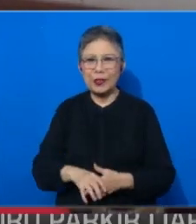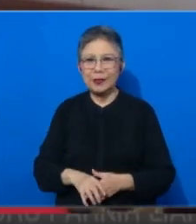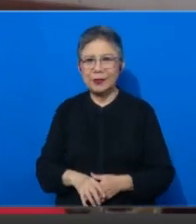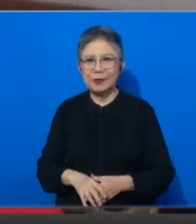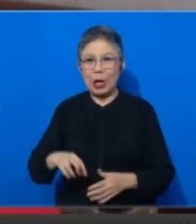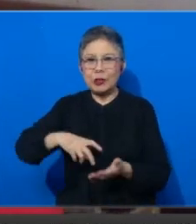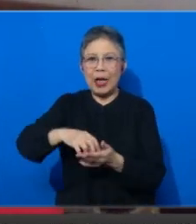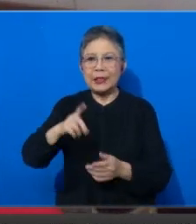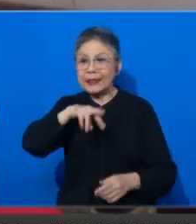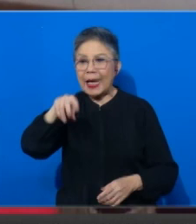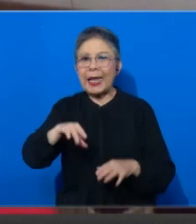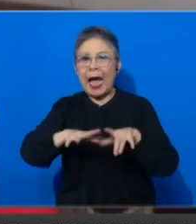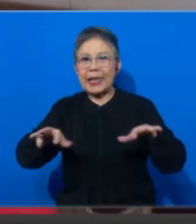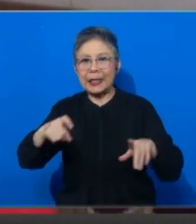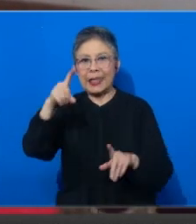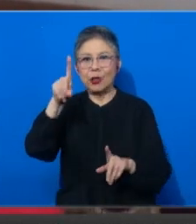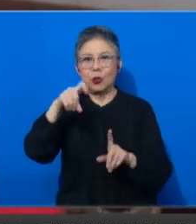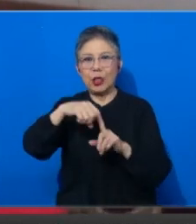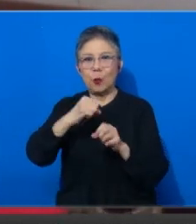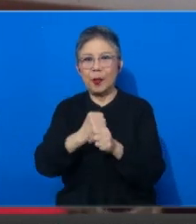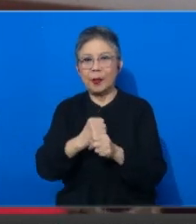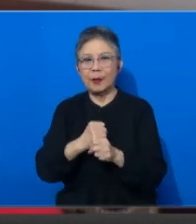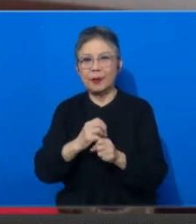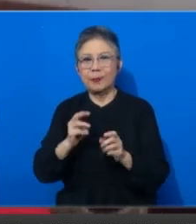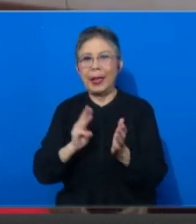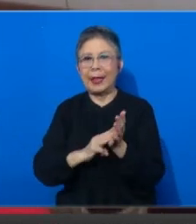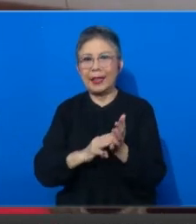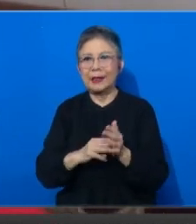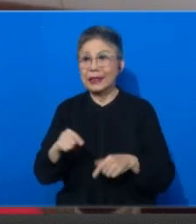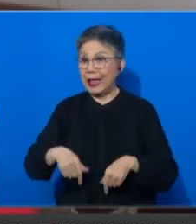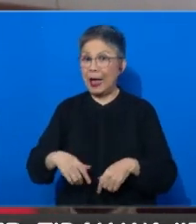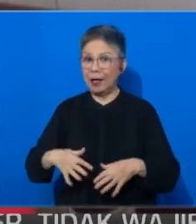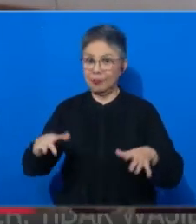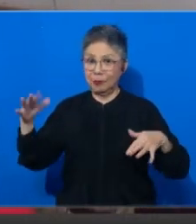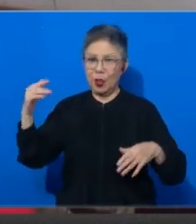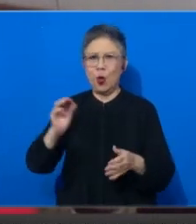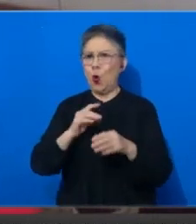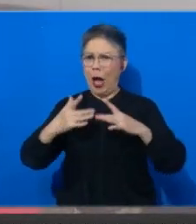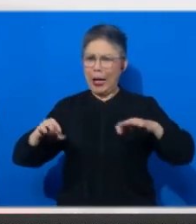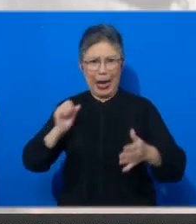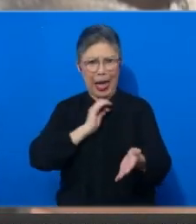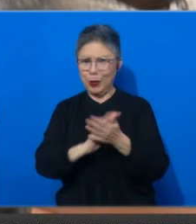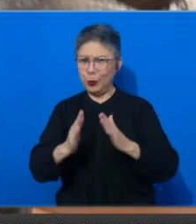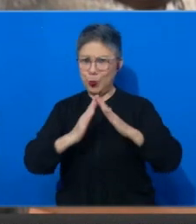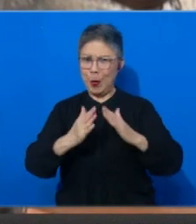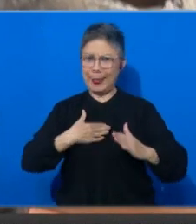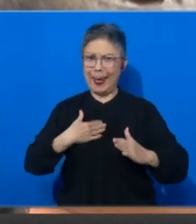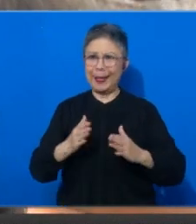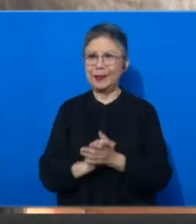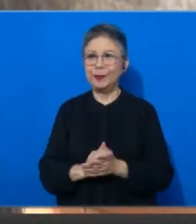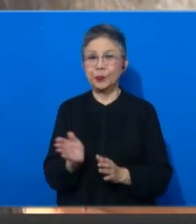1 kilo. Kalau sekarang gimana, Pak? Kalau sekarang enak, air ya masuk dalam rumah. Sebelum ada